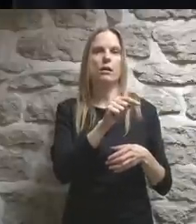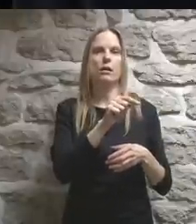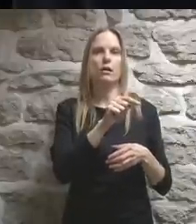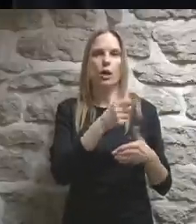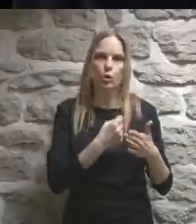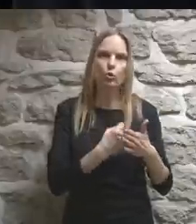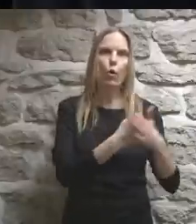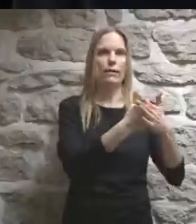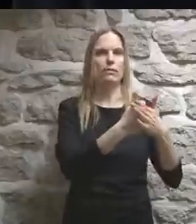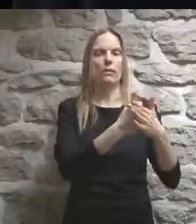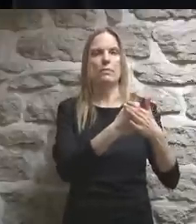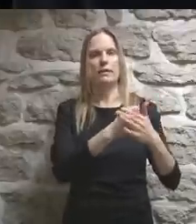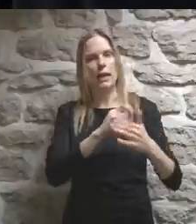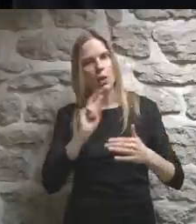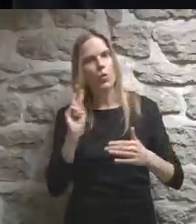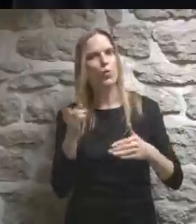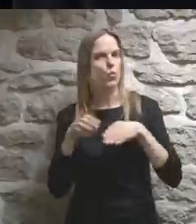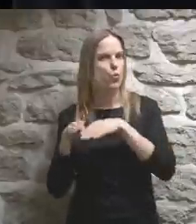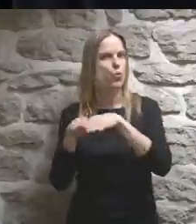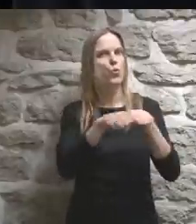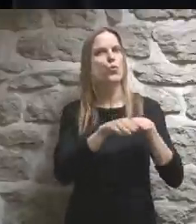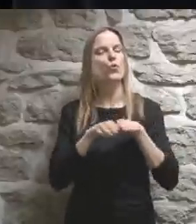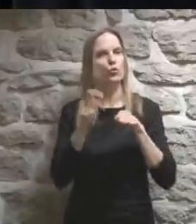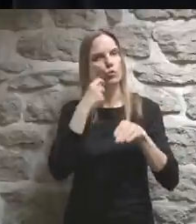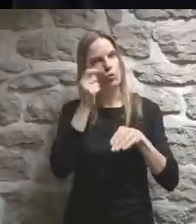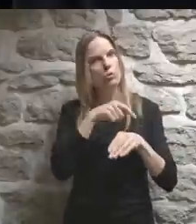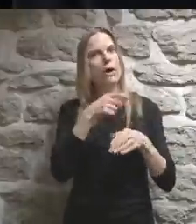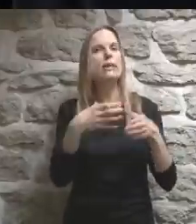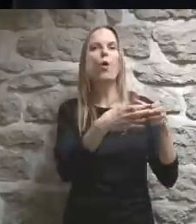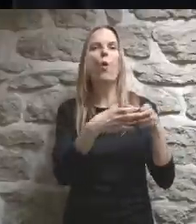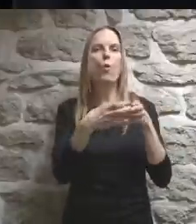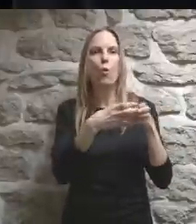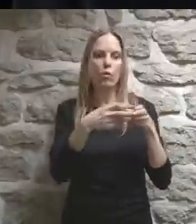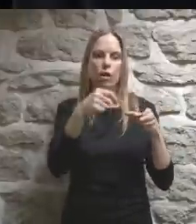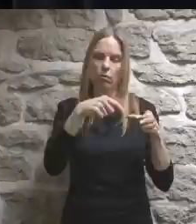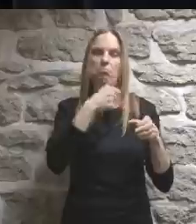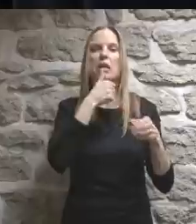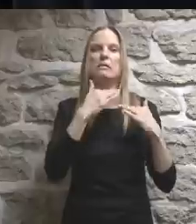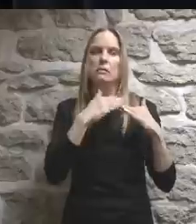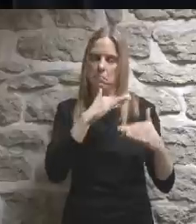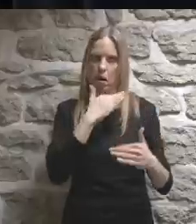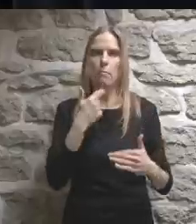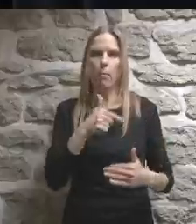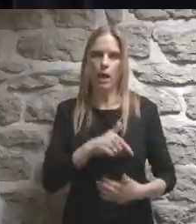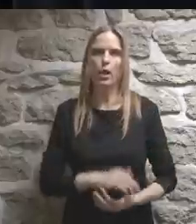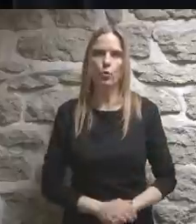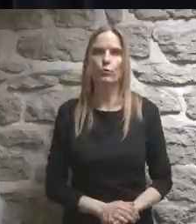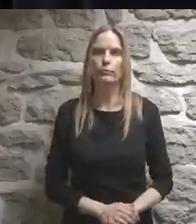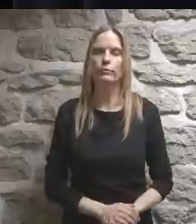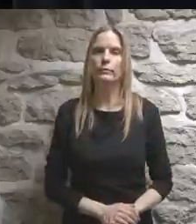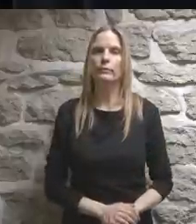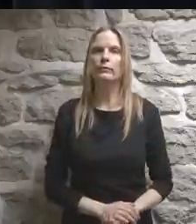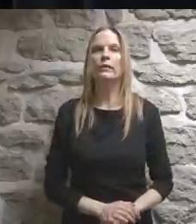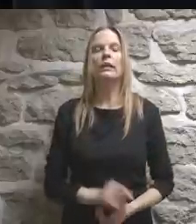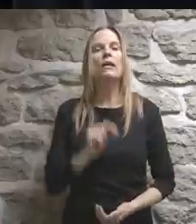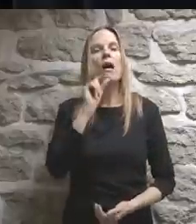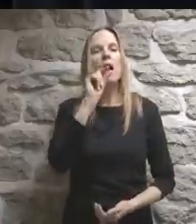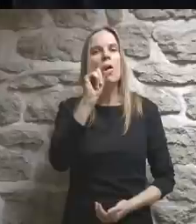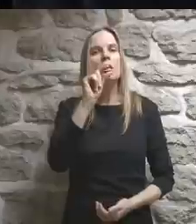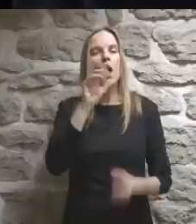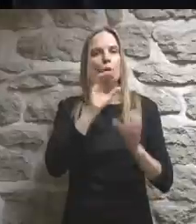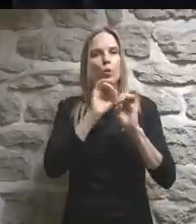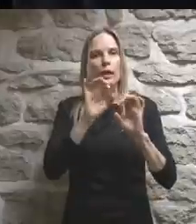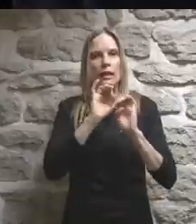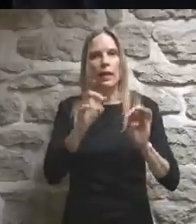Ukraina toetades, ühtsus ka Ukraina kogukonnaga, keda on Eestis väga palju. Nüüd natukene siis tõesti sellest,